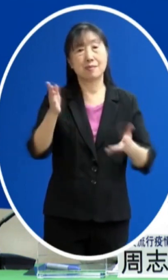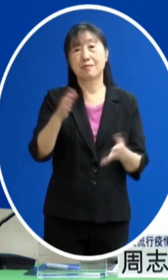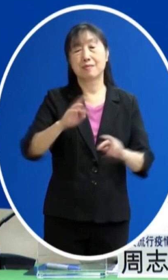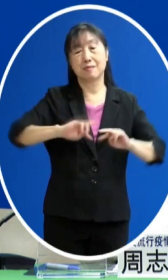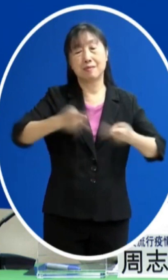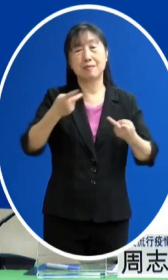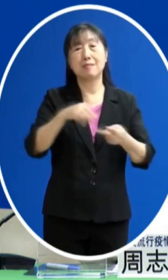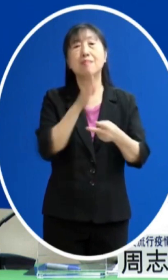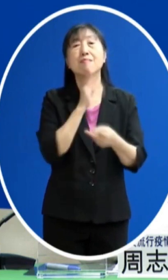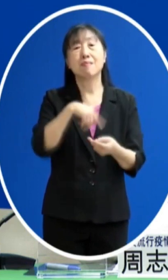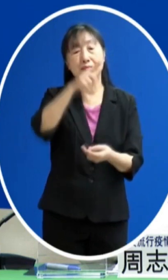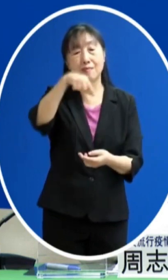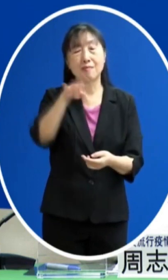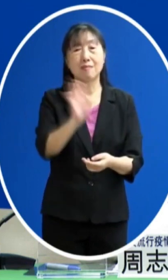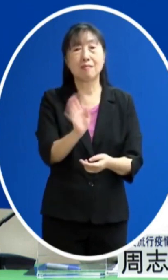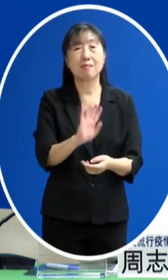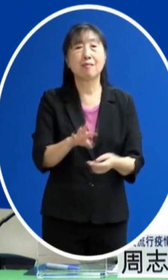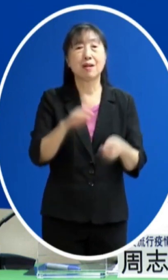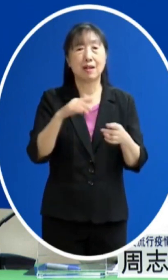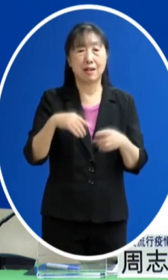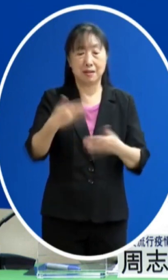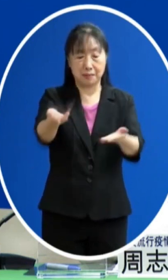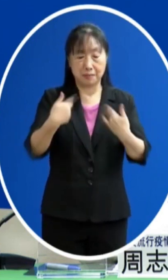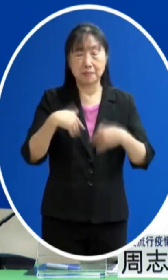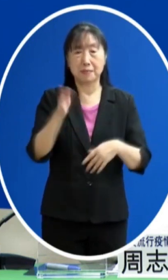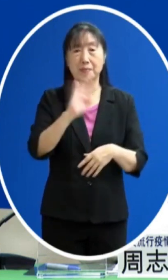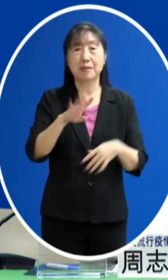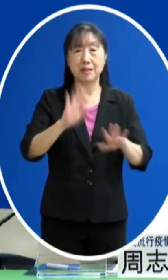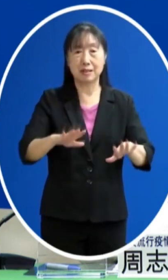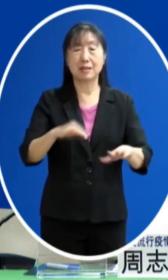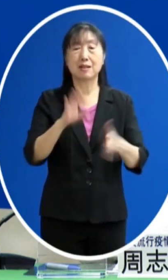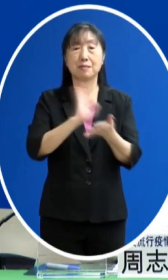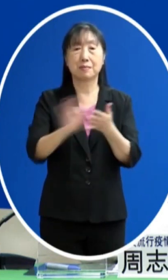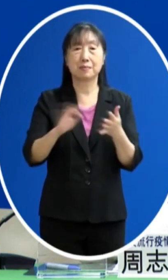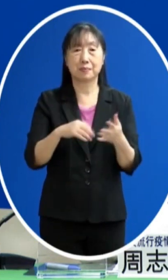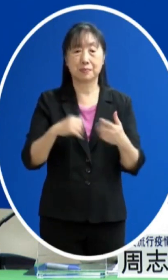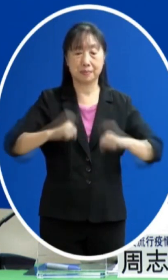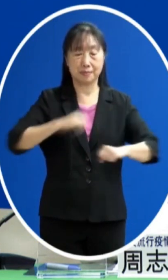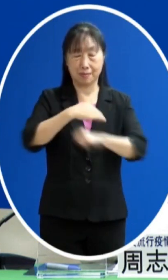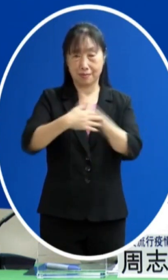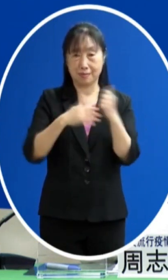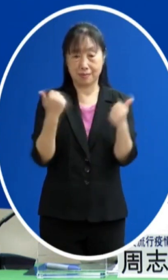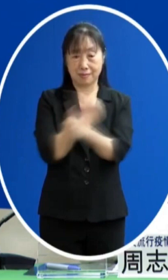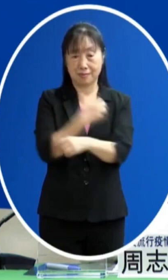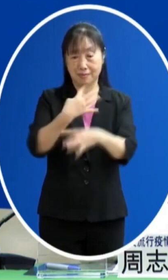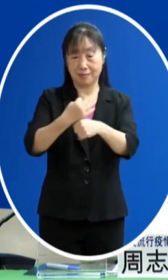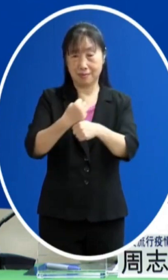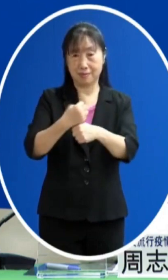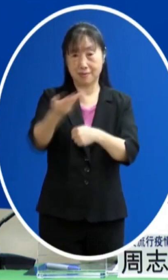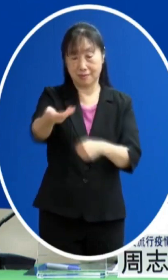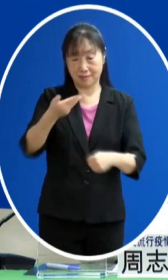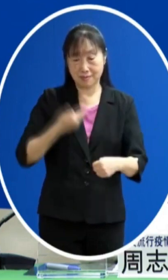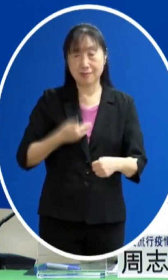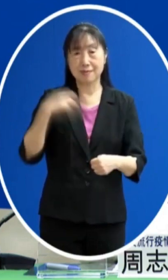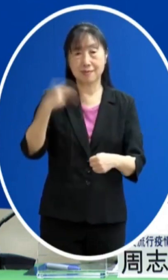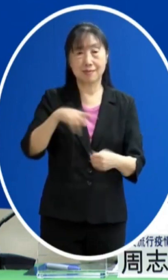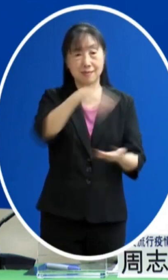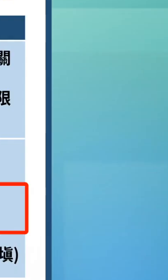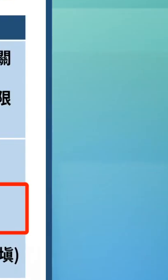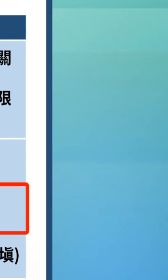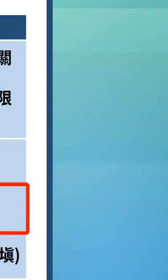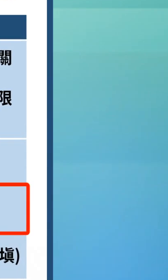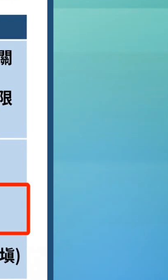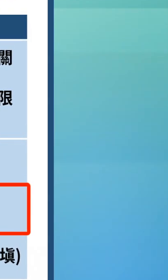也免缴回，改用这个健保代码上传的方式来做我们这个药物的这个领用的这个记